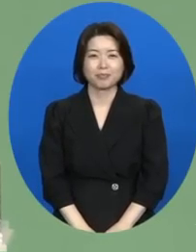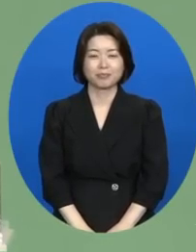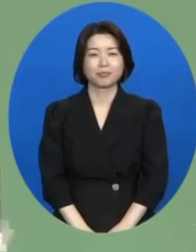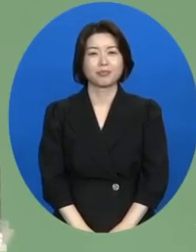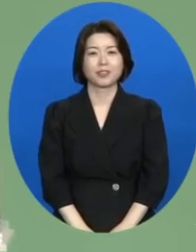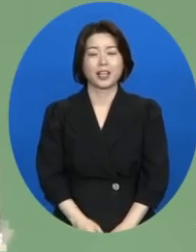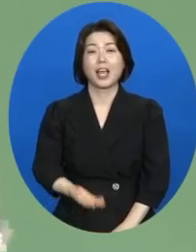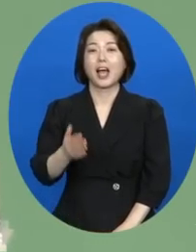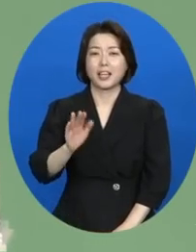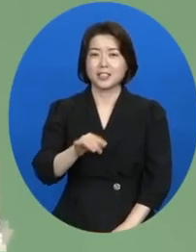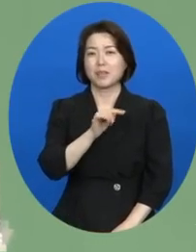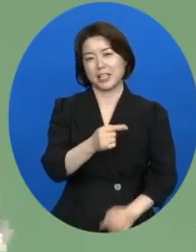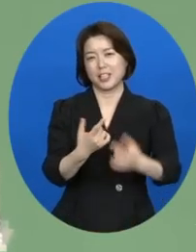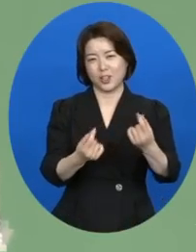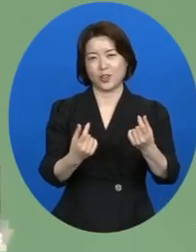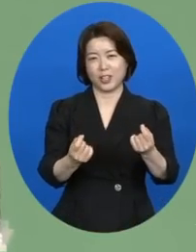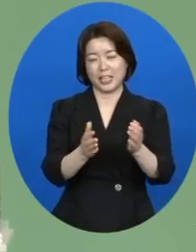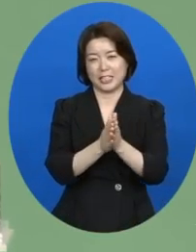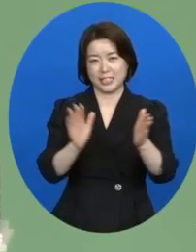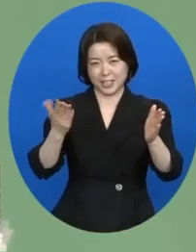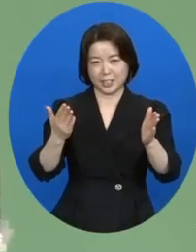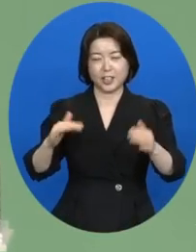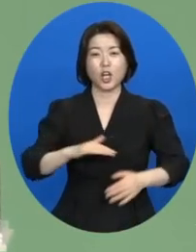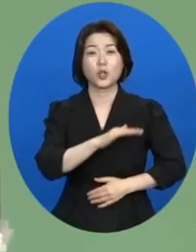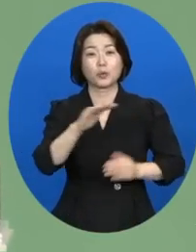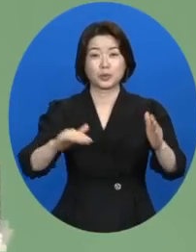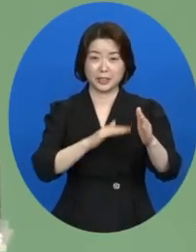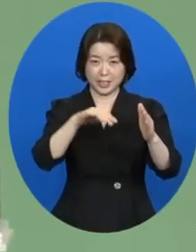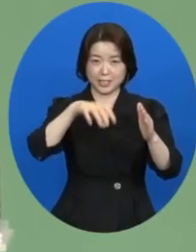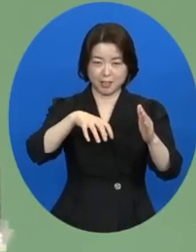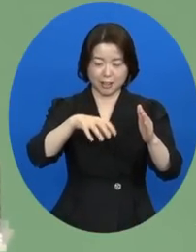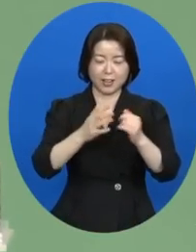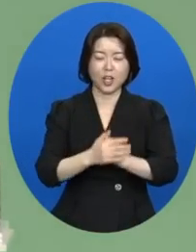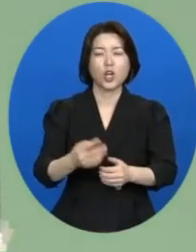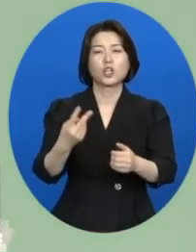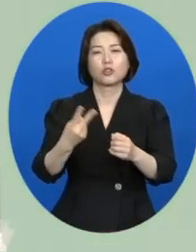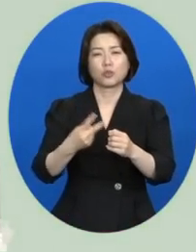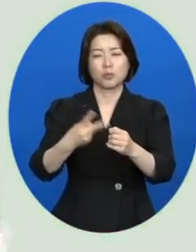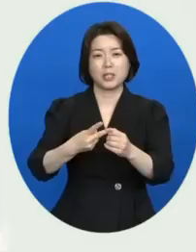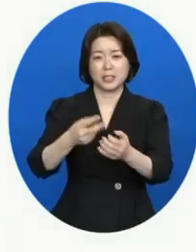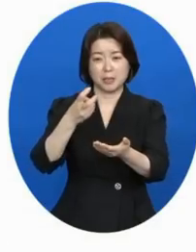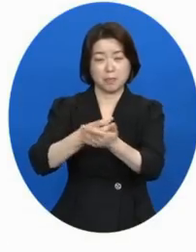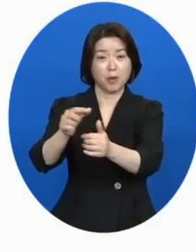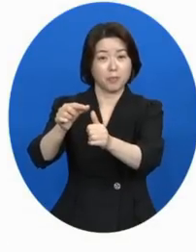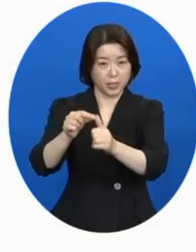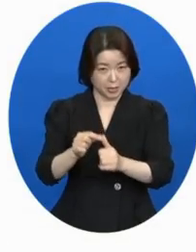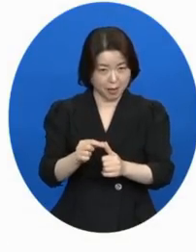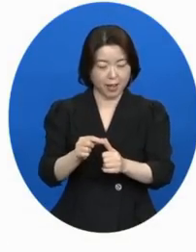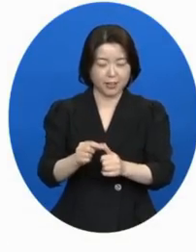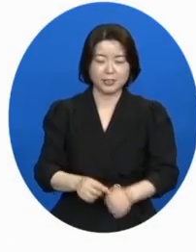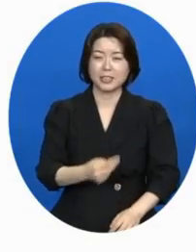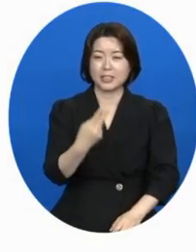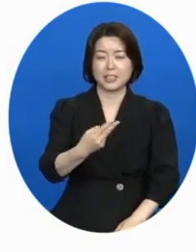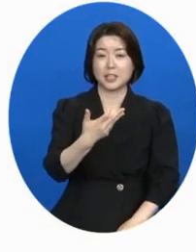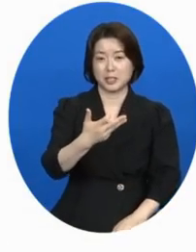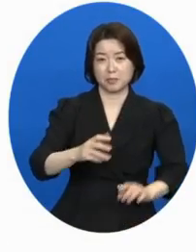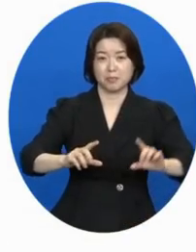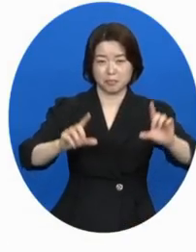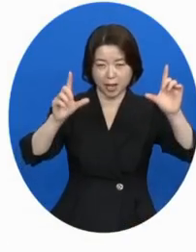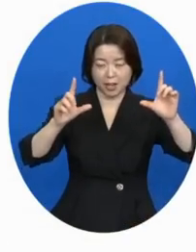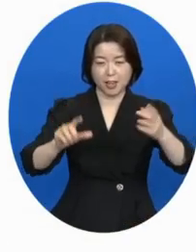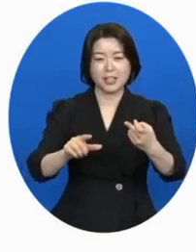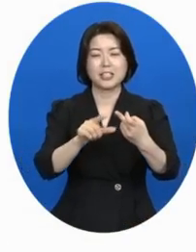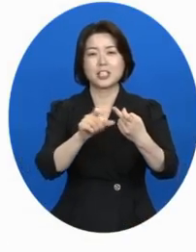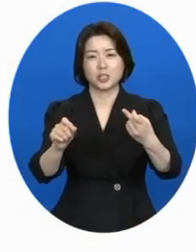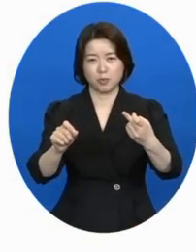그래도 이렇게 시작된 저희 가정의 두 번째 입양 여정은 2018년